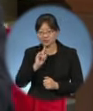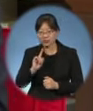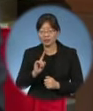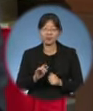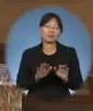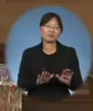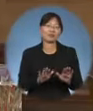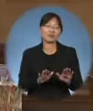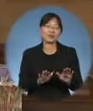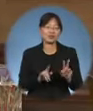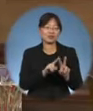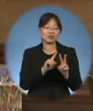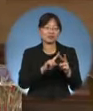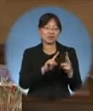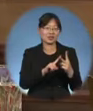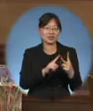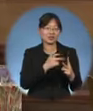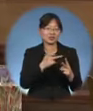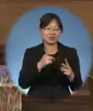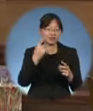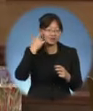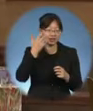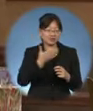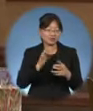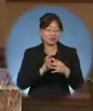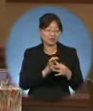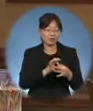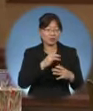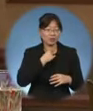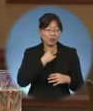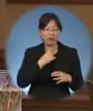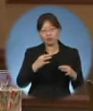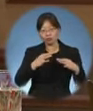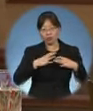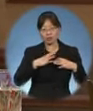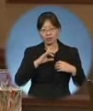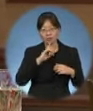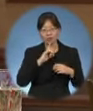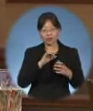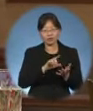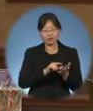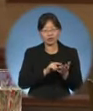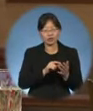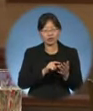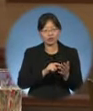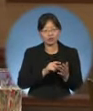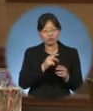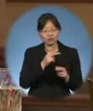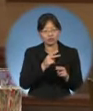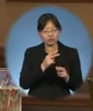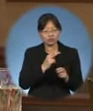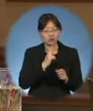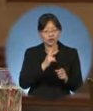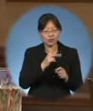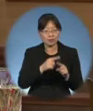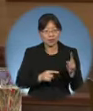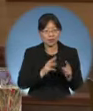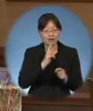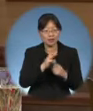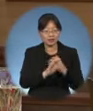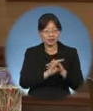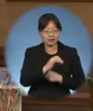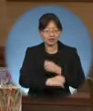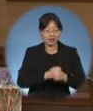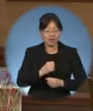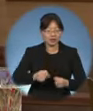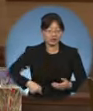제가 이제 한 두 가지 큰 질문으로 이제 이어가겠습니다. 네. 전 놀랍습니다. 한 두 살 반, 세 살이면 네. 자유의지가 형성된다.